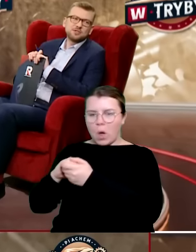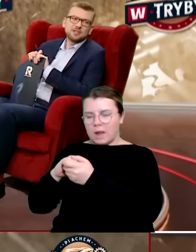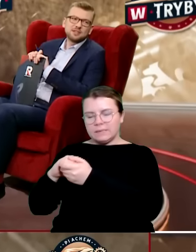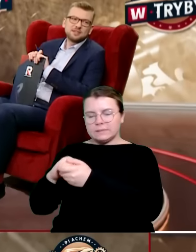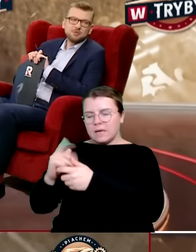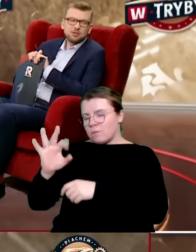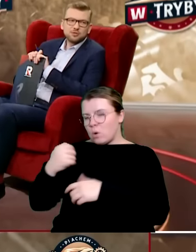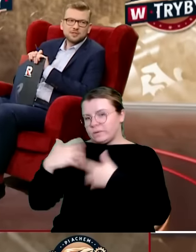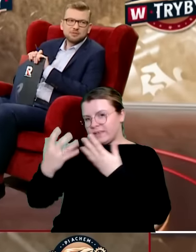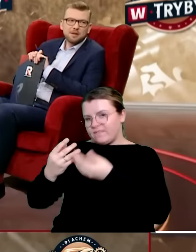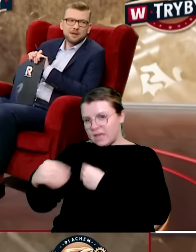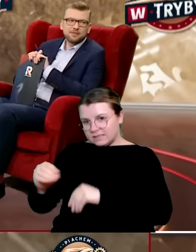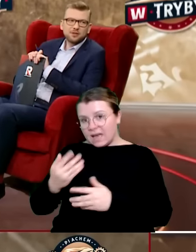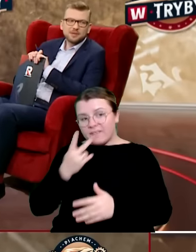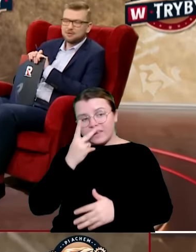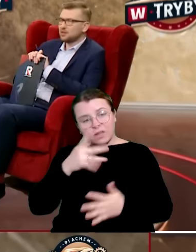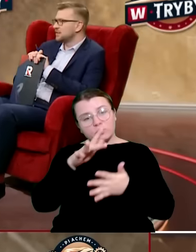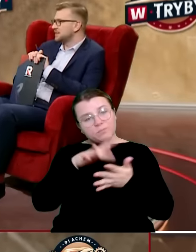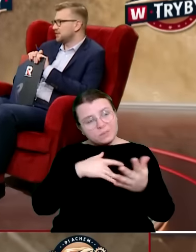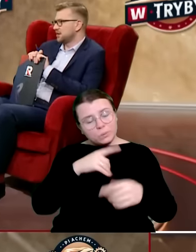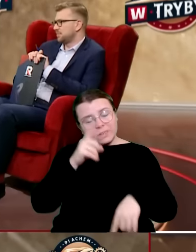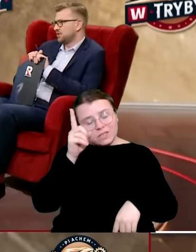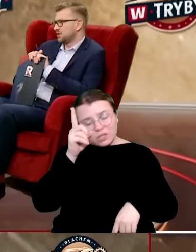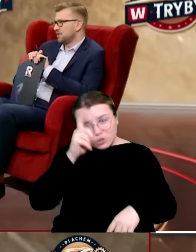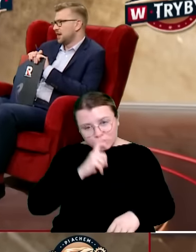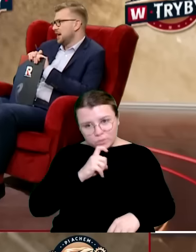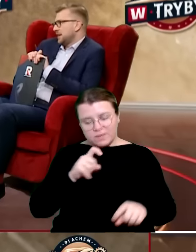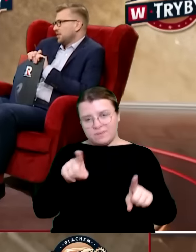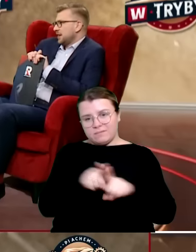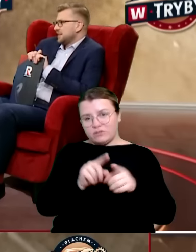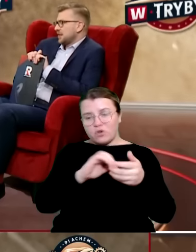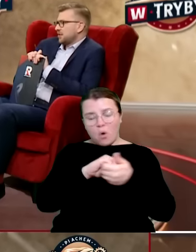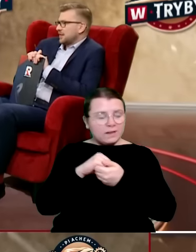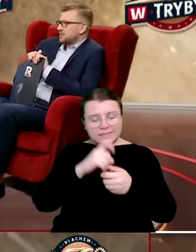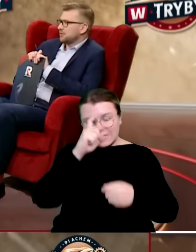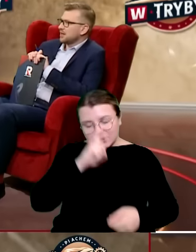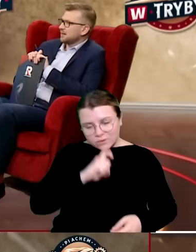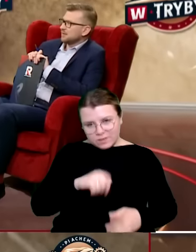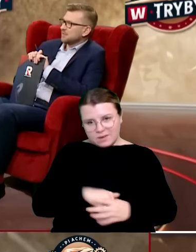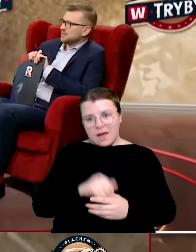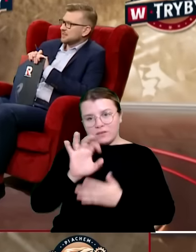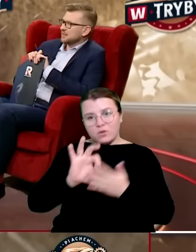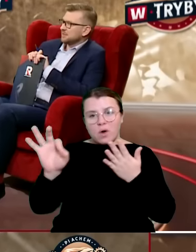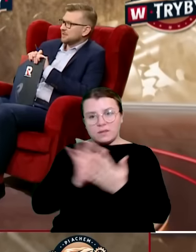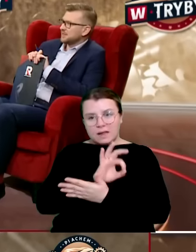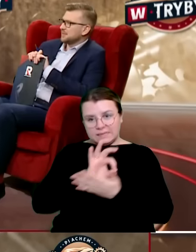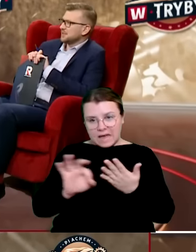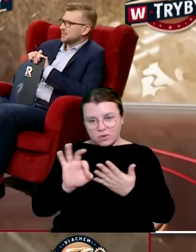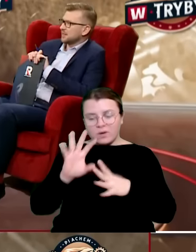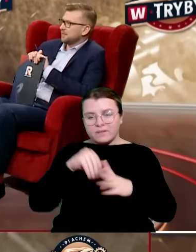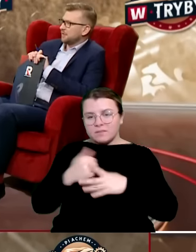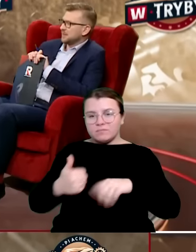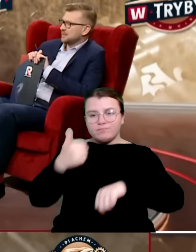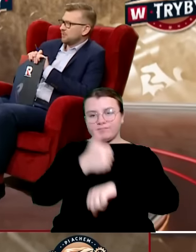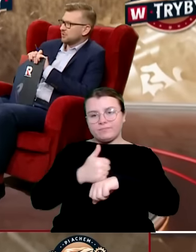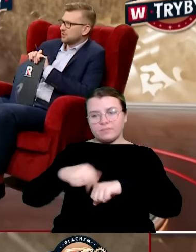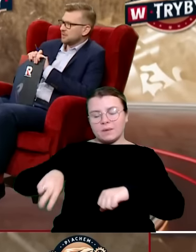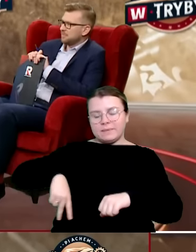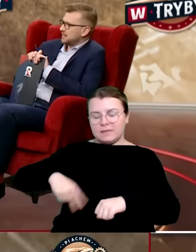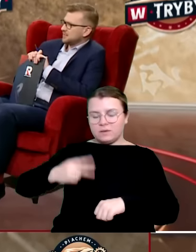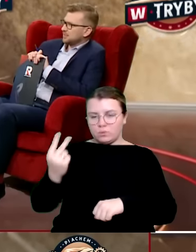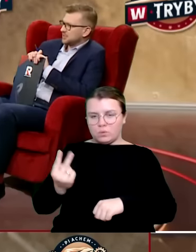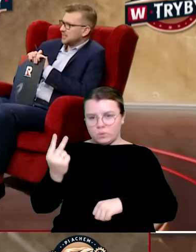a tu widzisz, zły Tusk, zła Platforma, zła koalicja się nie podzieliła. A totalizator nadzoruje między innymi wiceminister aktywów